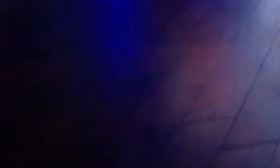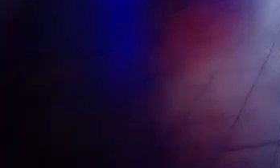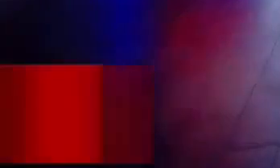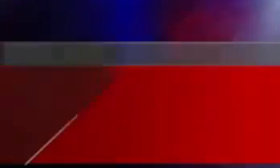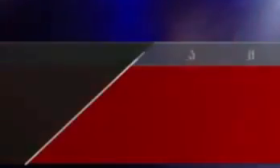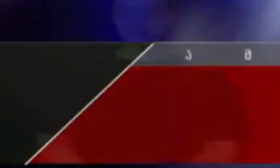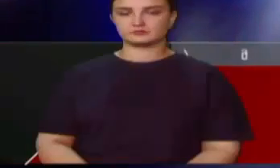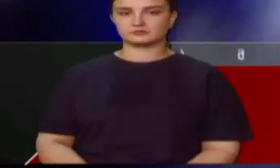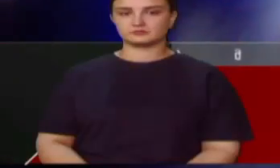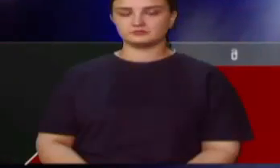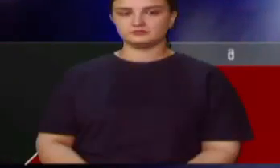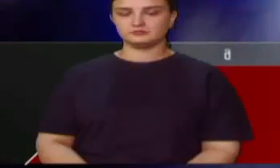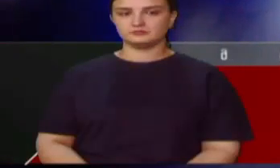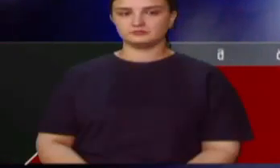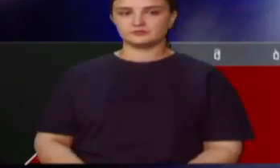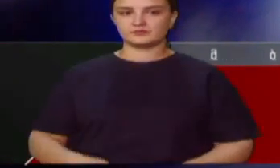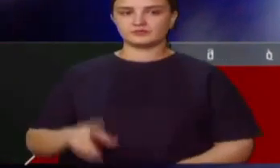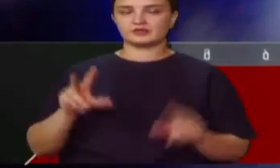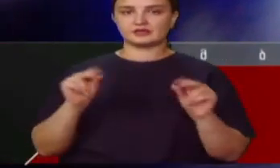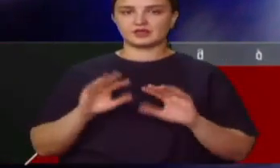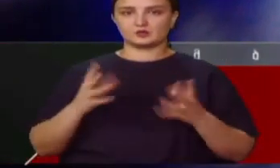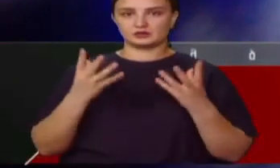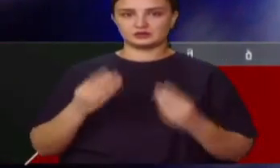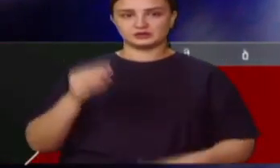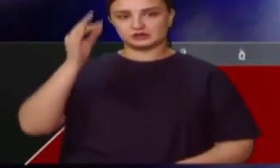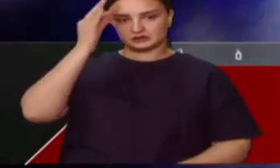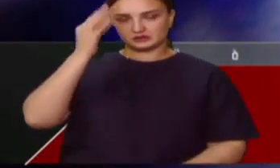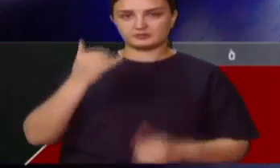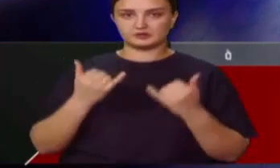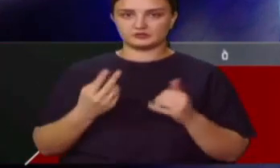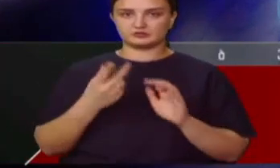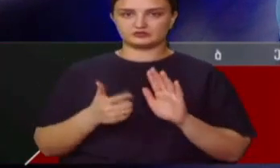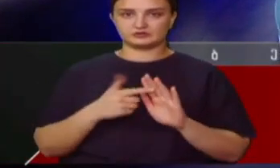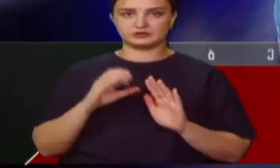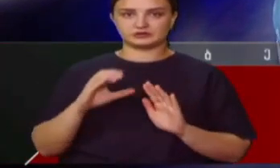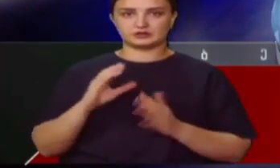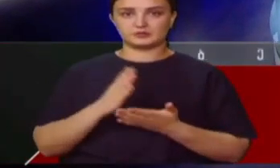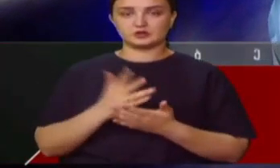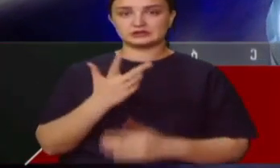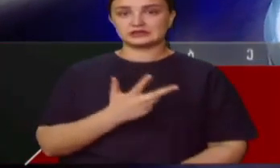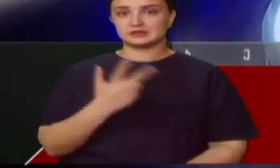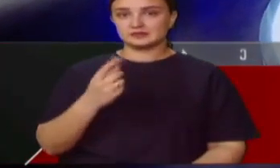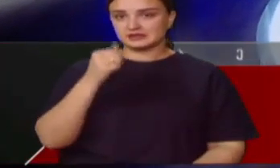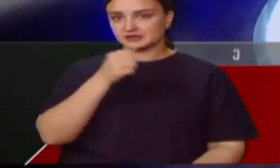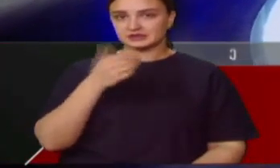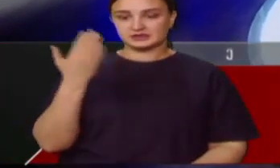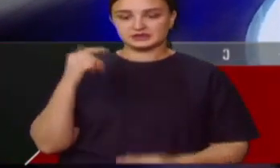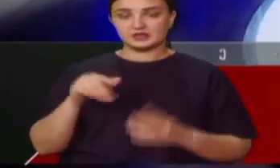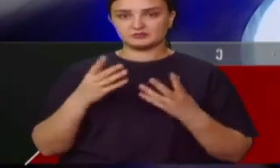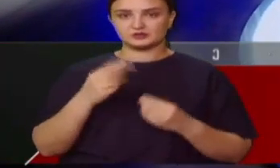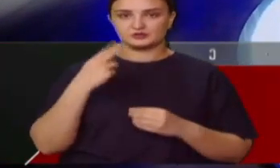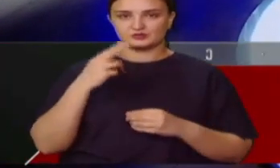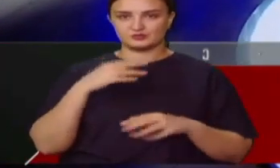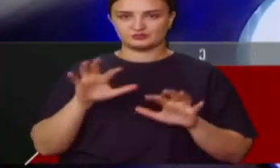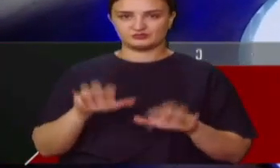გაშვებული დროშები ქვეყნის უახლესი ისტორიის ტრაგიკული დღის გასახსენებლად დღეს 27 სექტემბერია 31 წლის წინ ამ დღეს სოხუმი